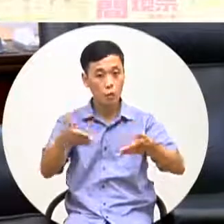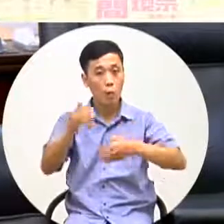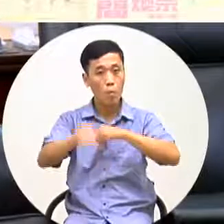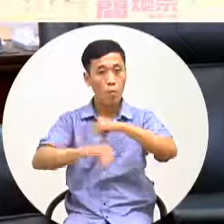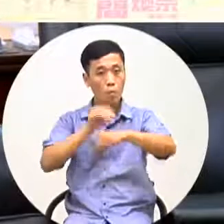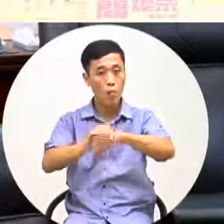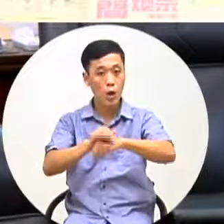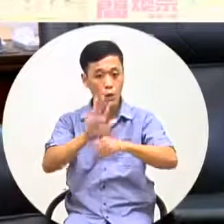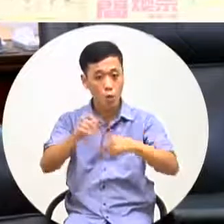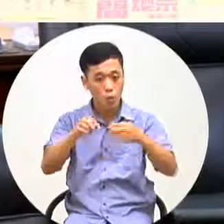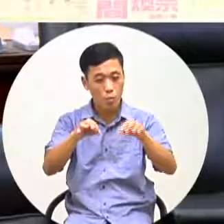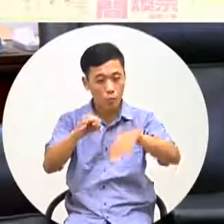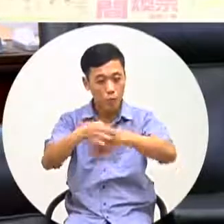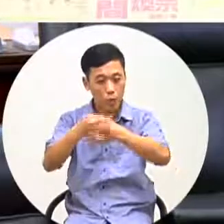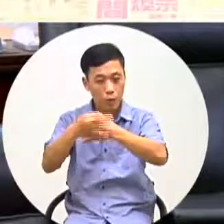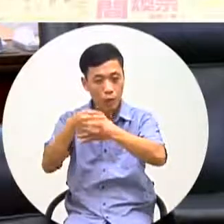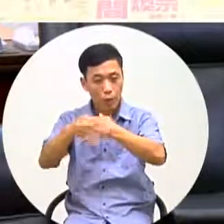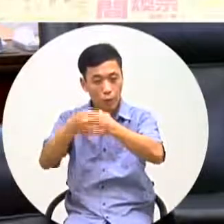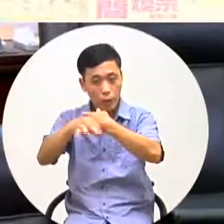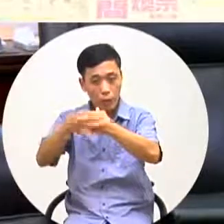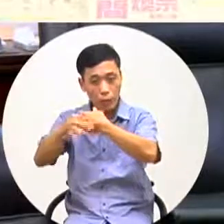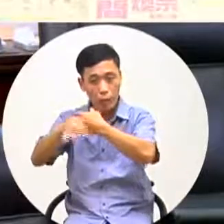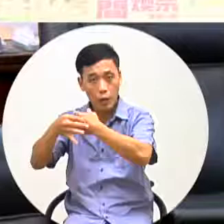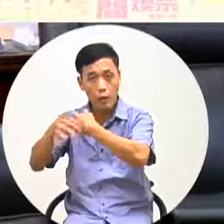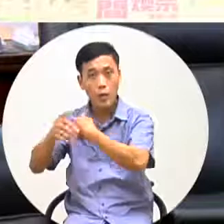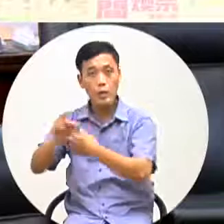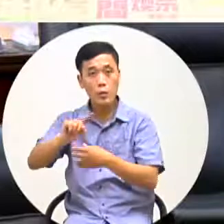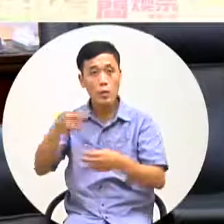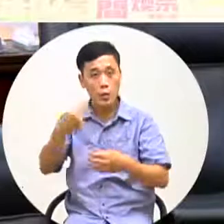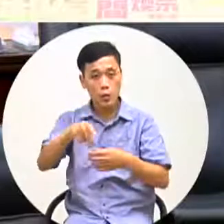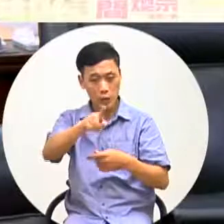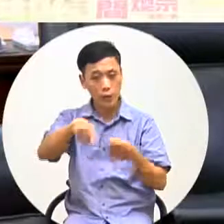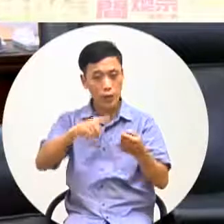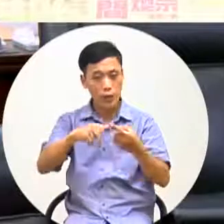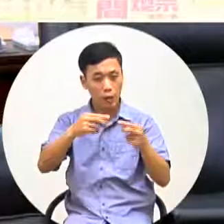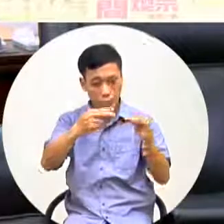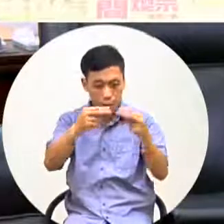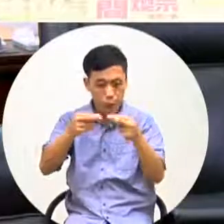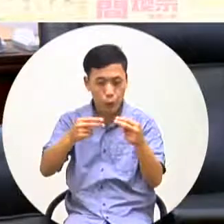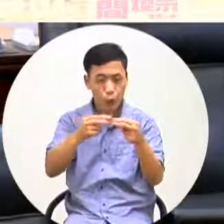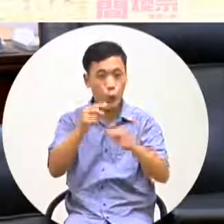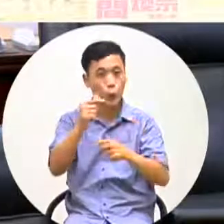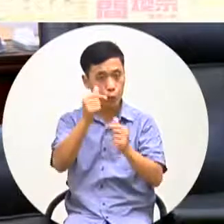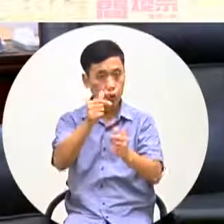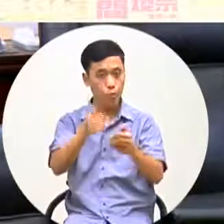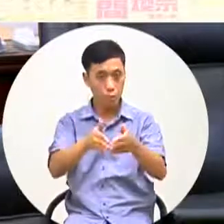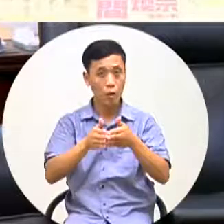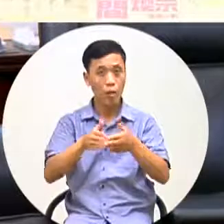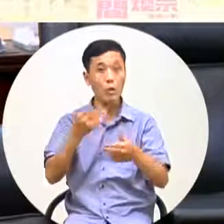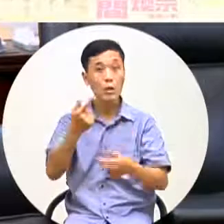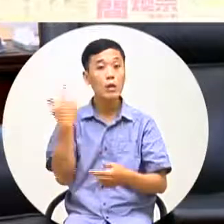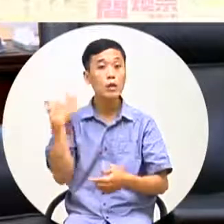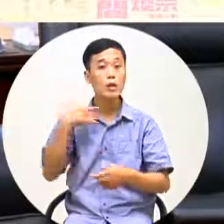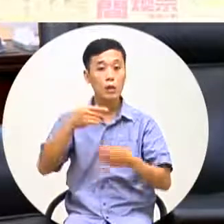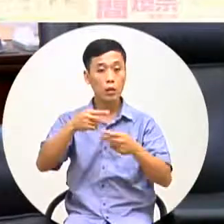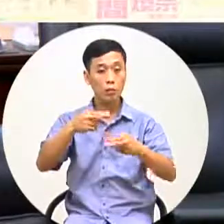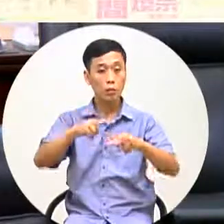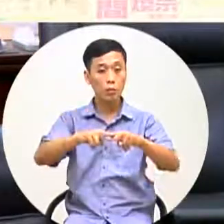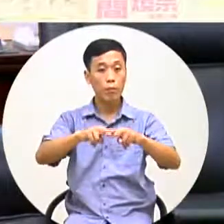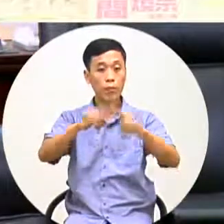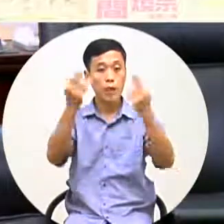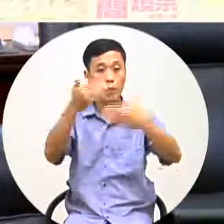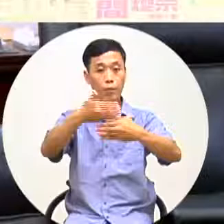在 Q 位修位赶紧要做好些，不然像刚刚开幕的时候还有那些一些比较零星的花絮